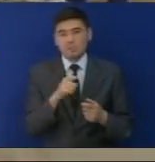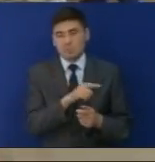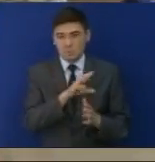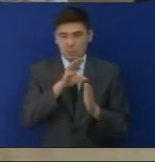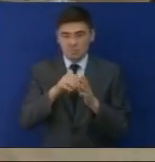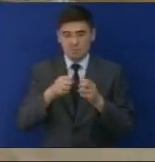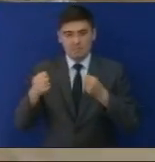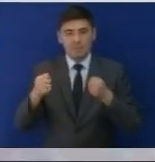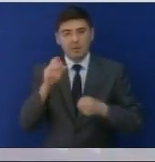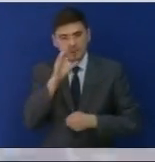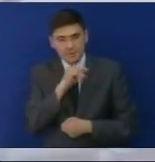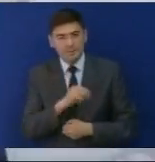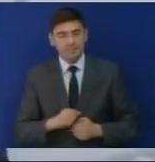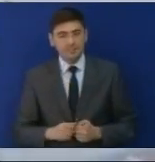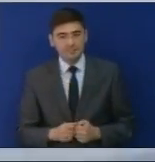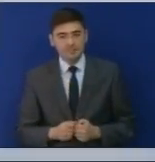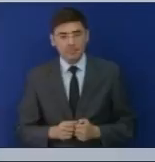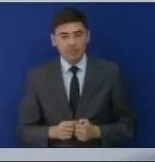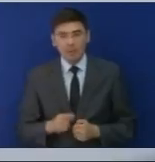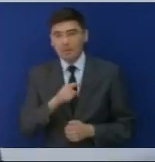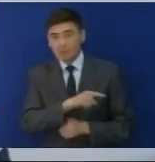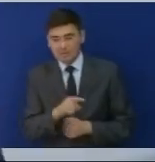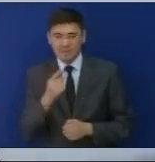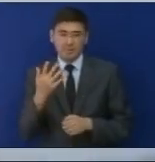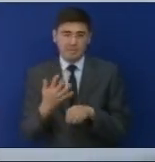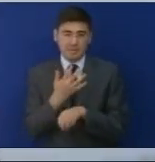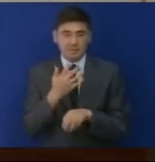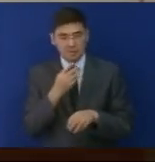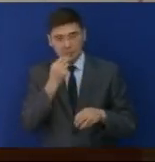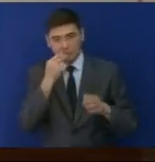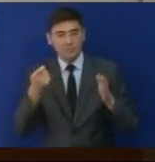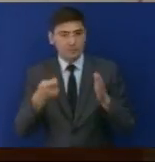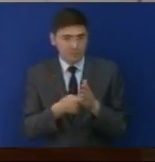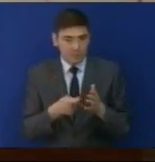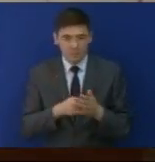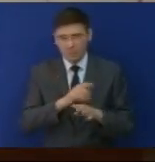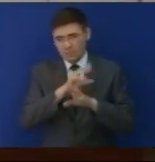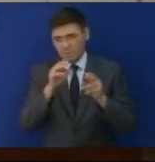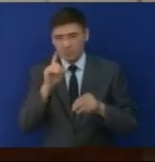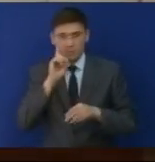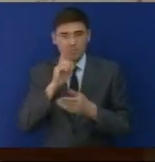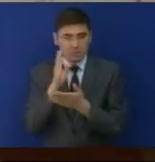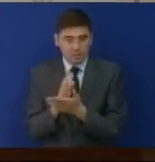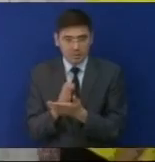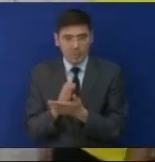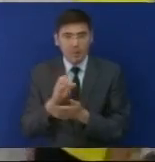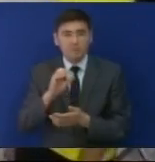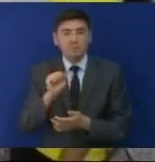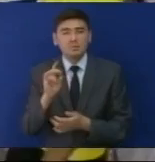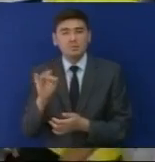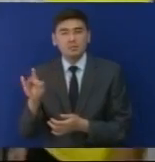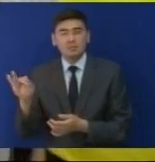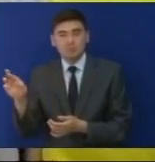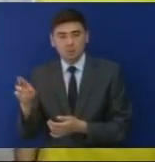Как и во всех лагерях, дети охвачены пятиразовым питанием. Для отдыхающих создаются комфортабельные условия. Так как это в первую очередь санатории, ведется работа